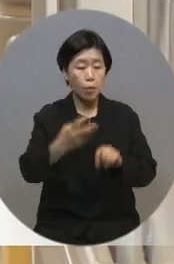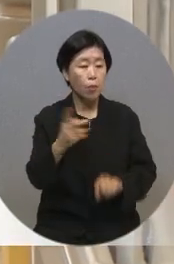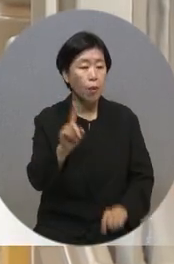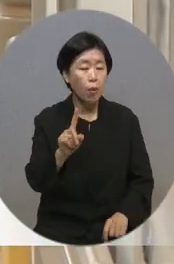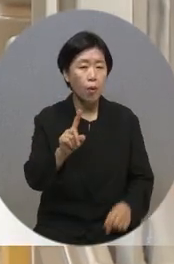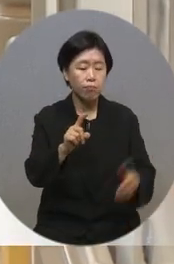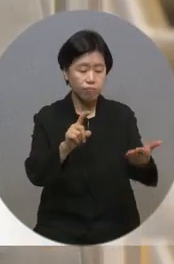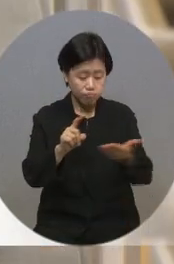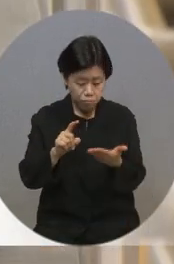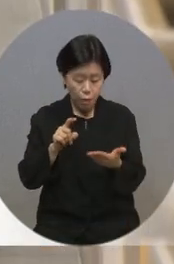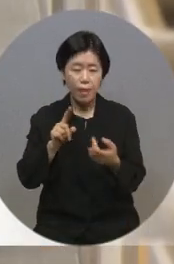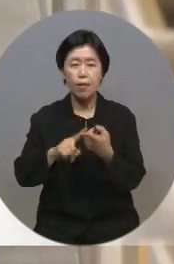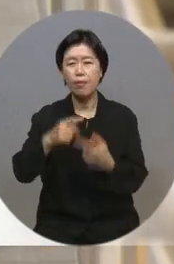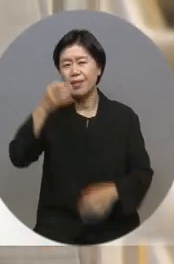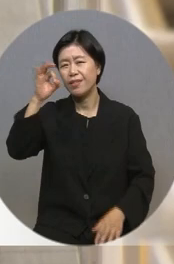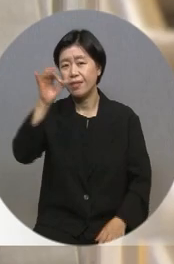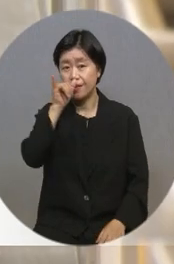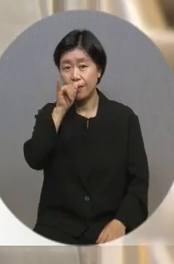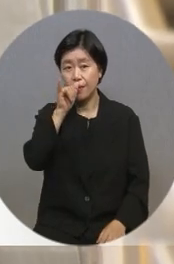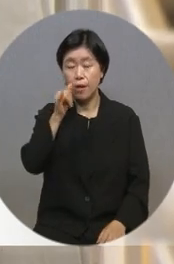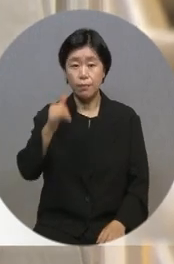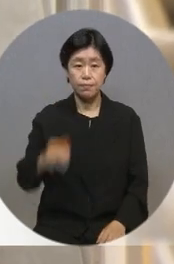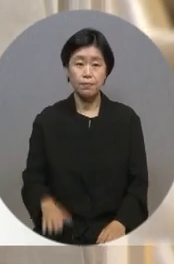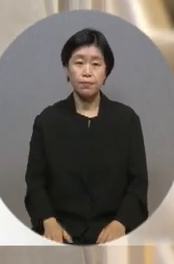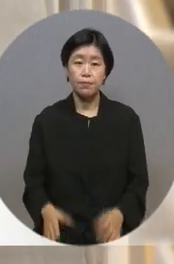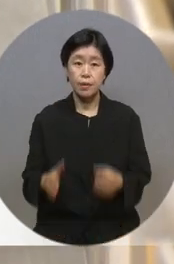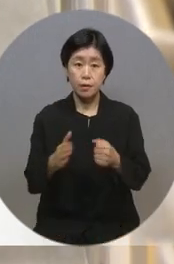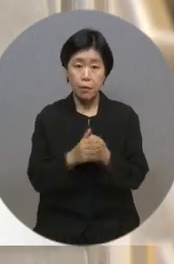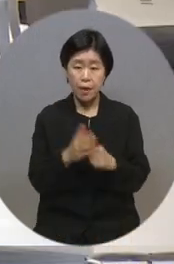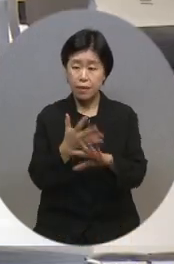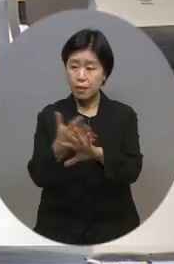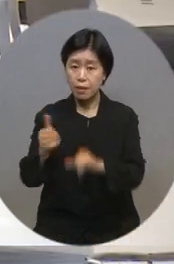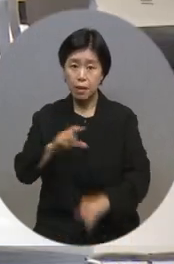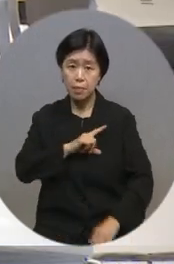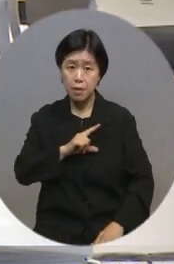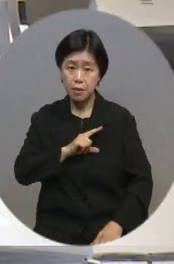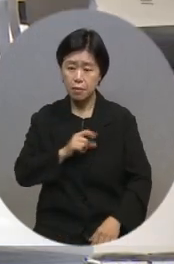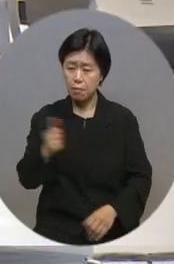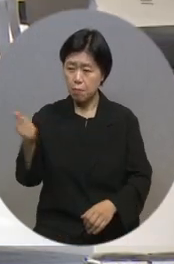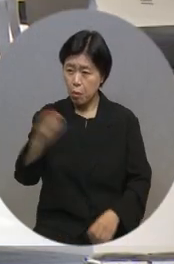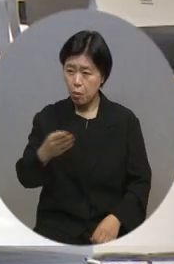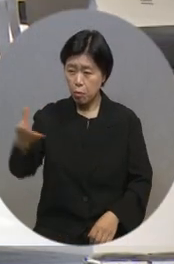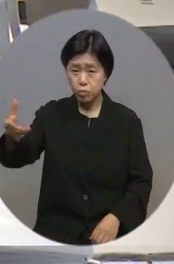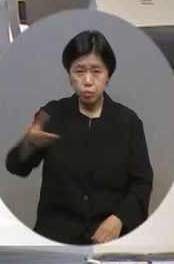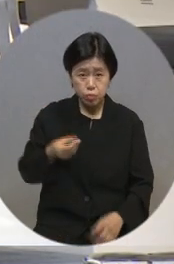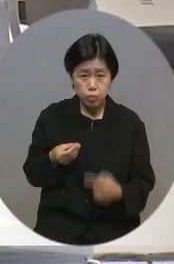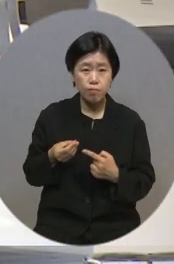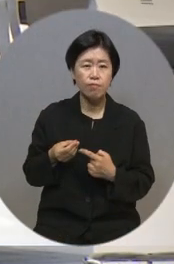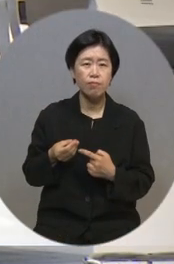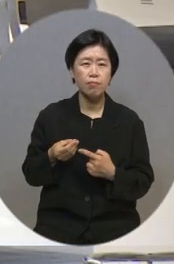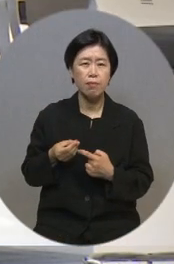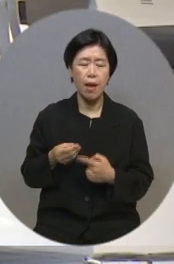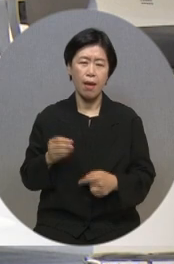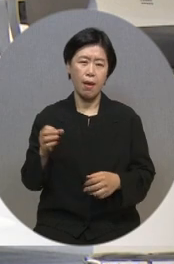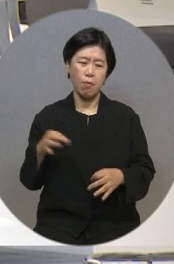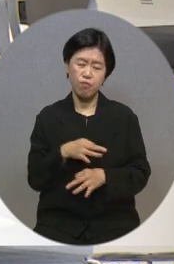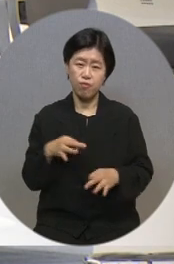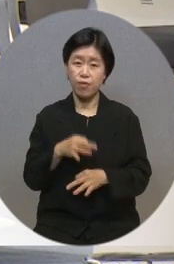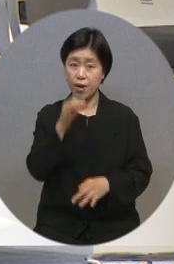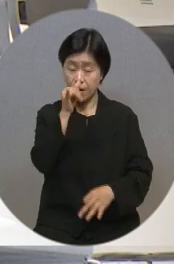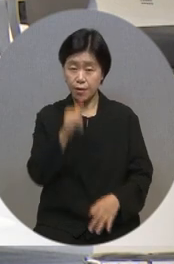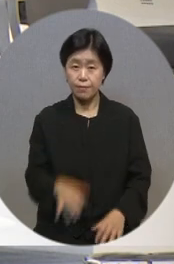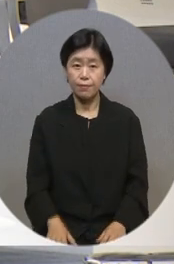수행하고 있으며 건강보험 무자격자가 타인의 명의를 도용해 건강보험 급여를 받는 등 악용 사례가